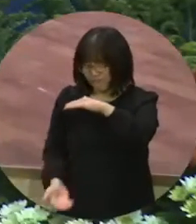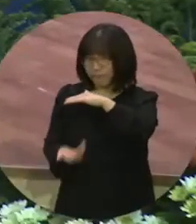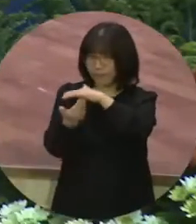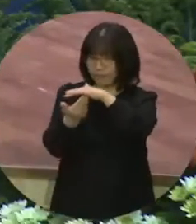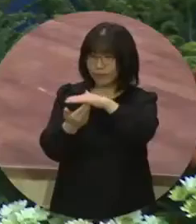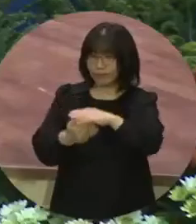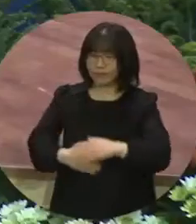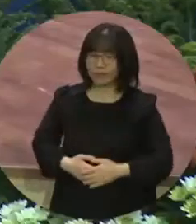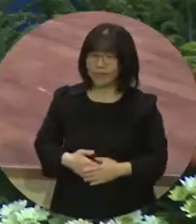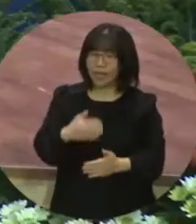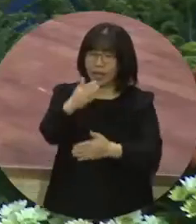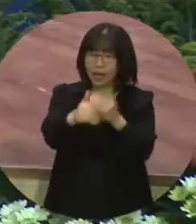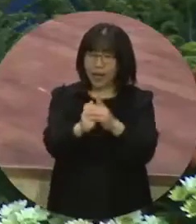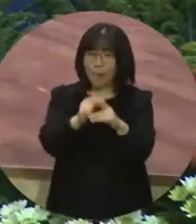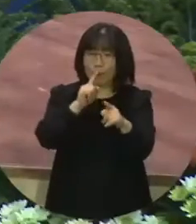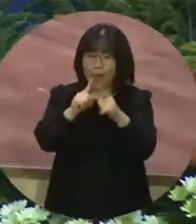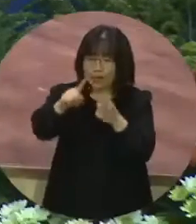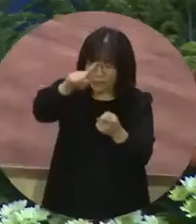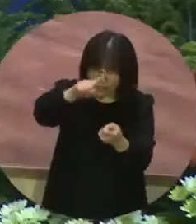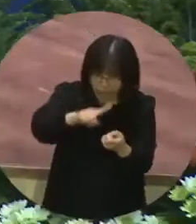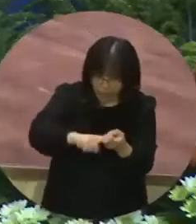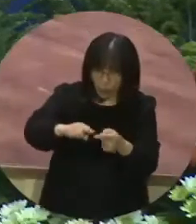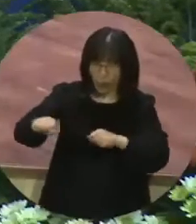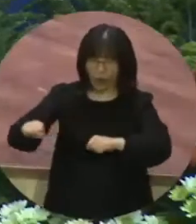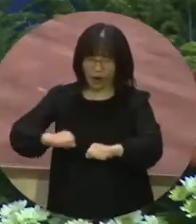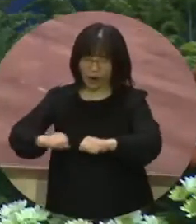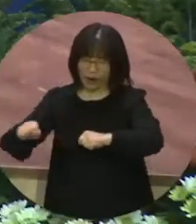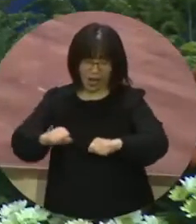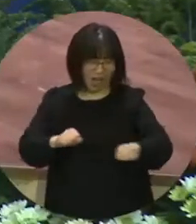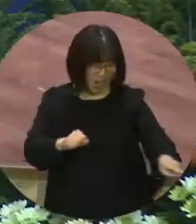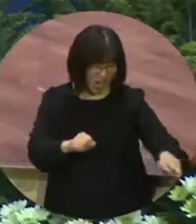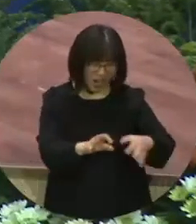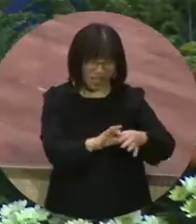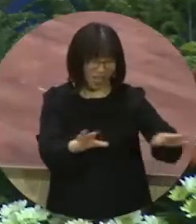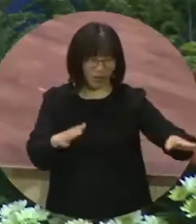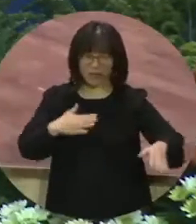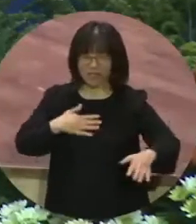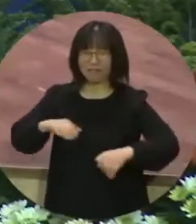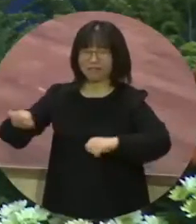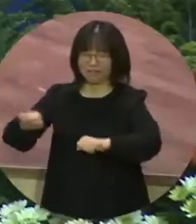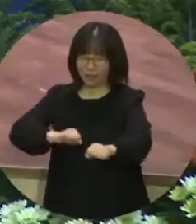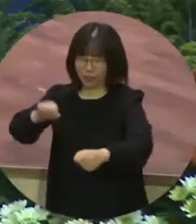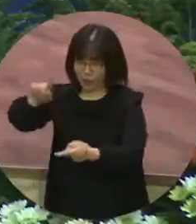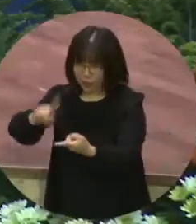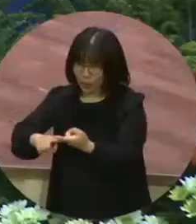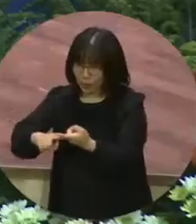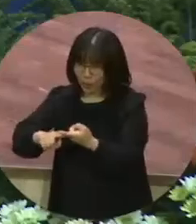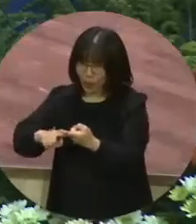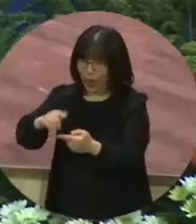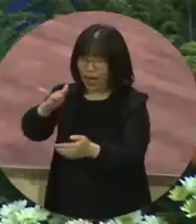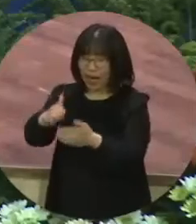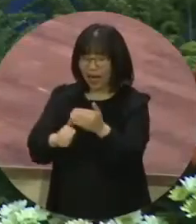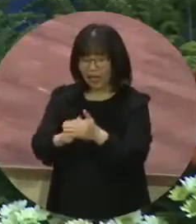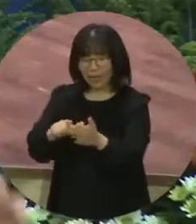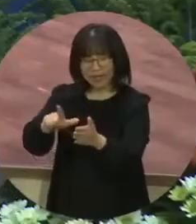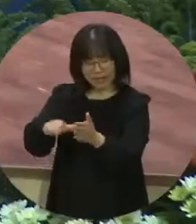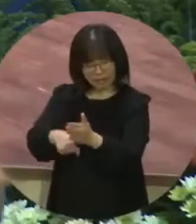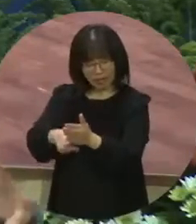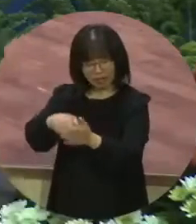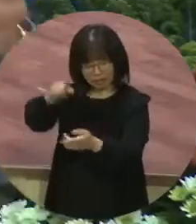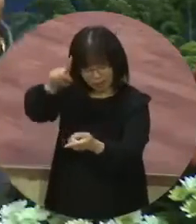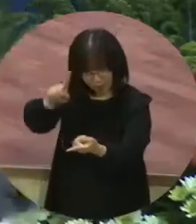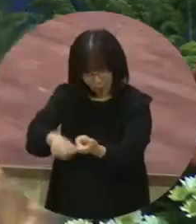자, 하나님께서 말씀하신 대로 행하였다 이 말이에요. 그리고 이제 하나님의 말씀하신 시기가 돼요. 자,